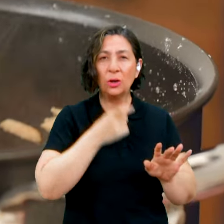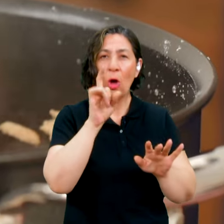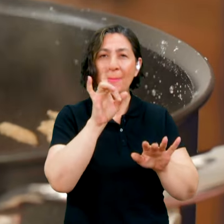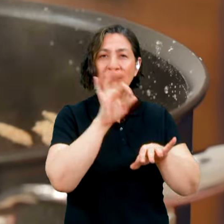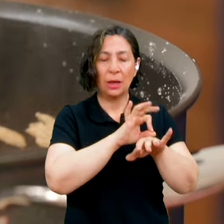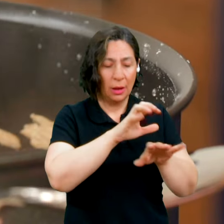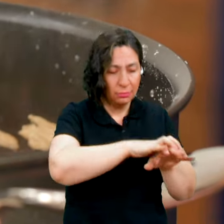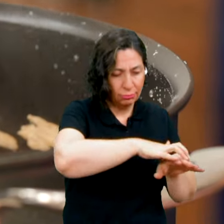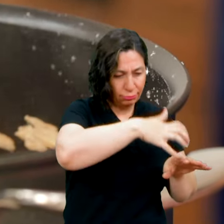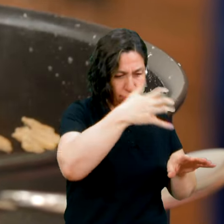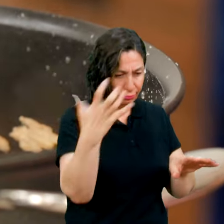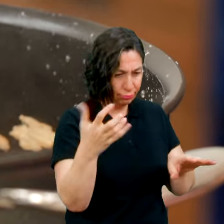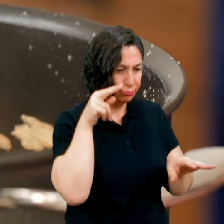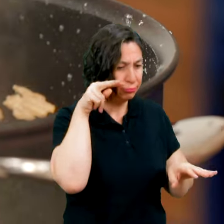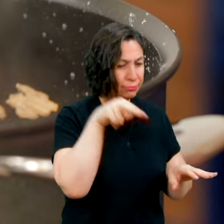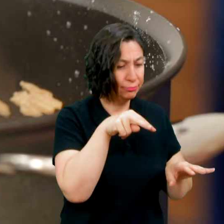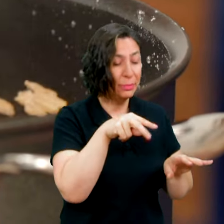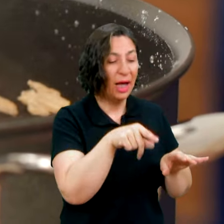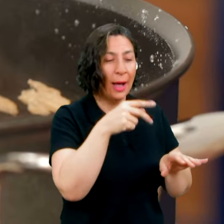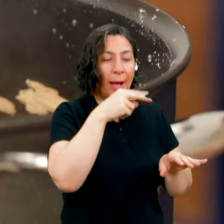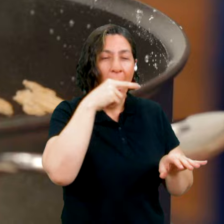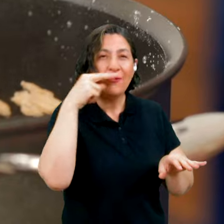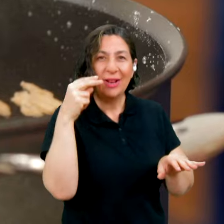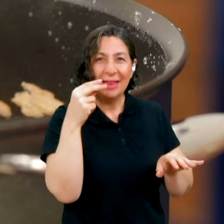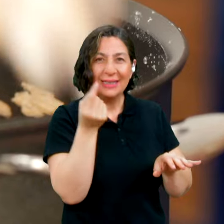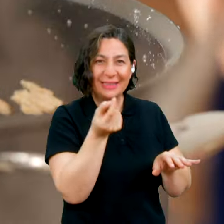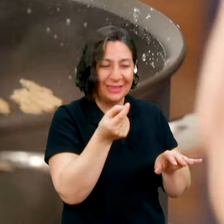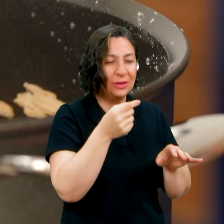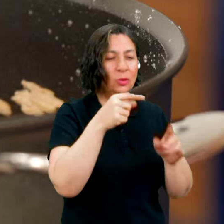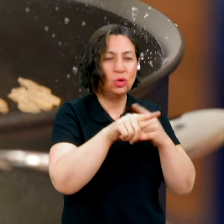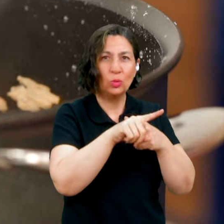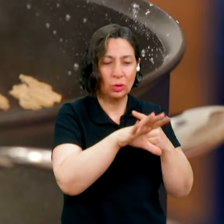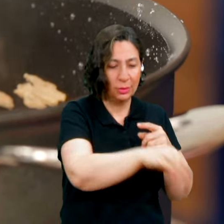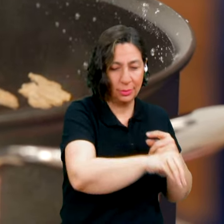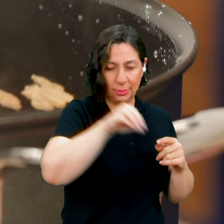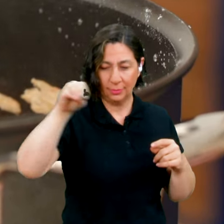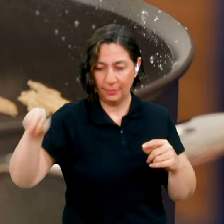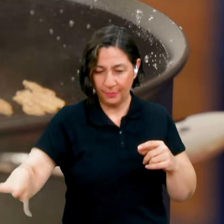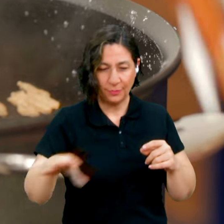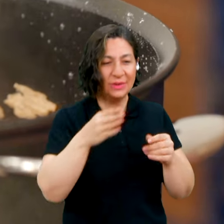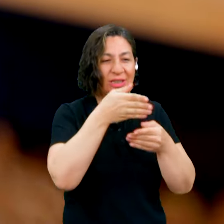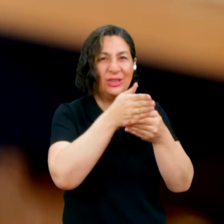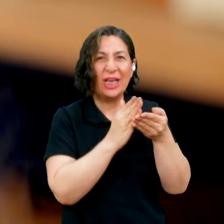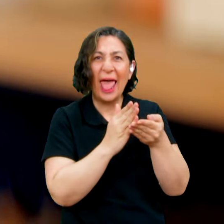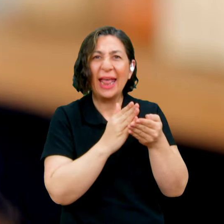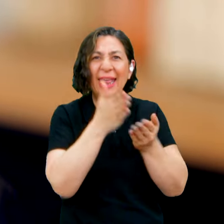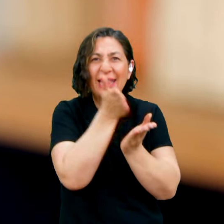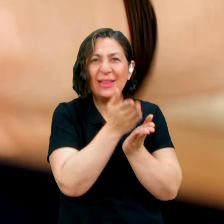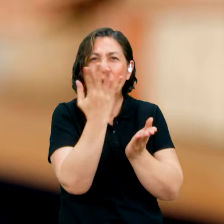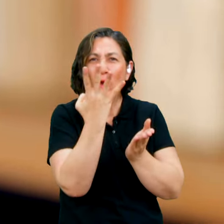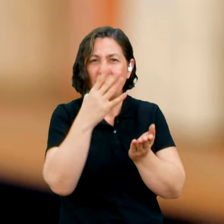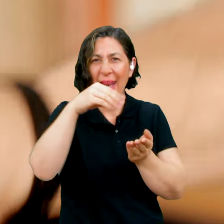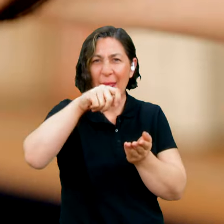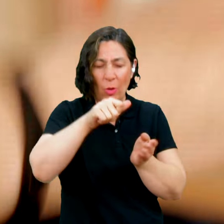1 saat 15 dakika sonra tenceremin kapağını açıyorum. İçerideki karanfil buketini, çubuk tarçını dışarıya alıyorum. Çeyrek limonun